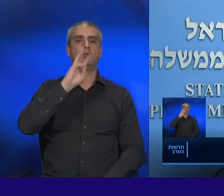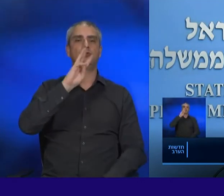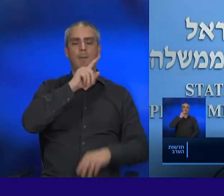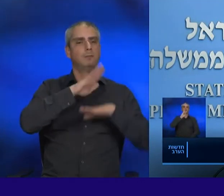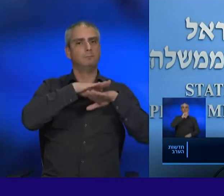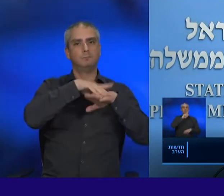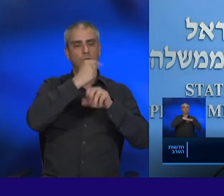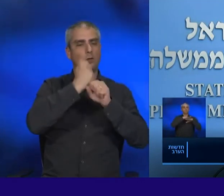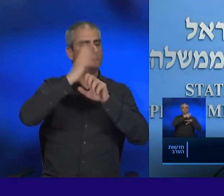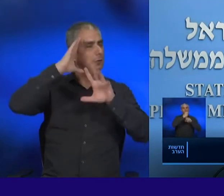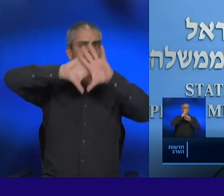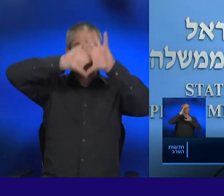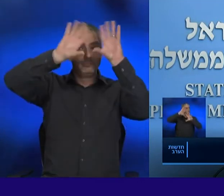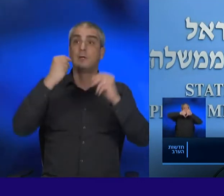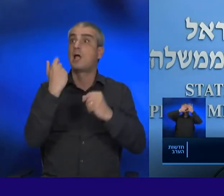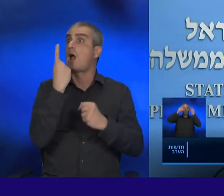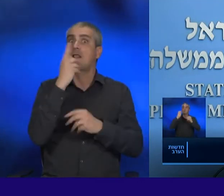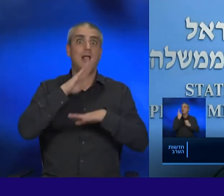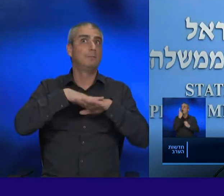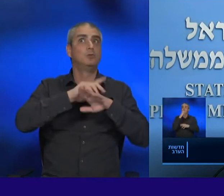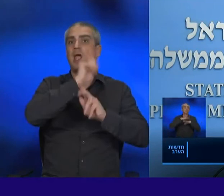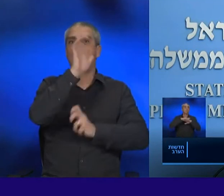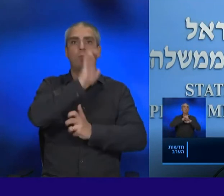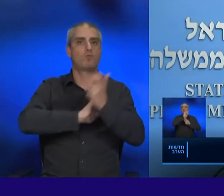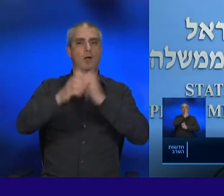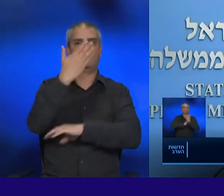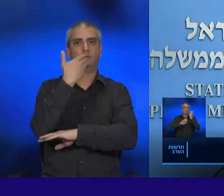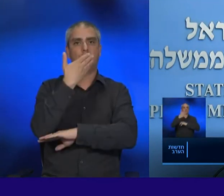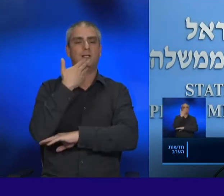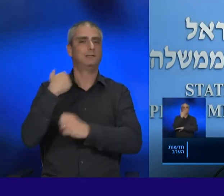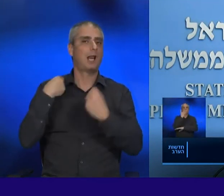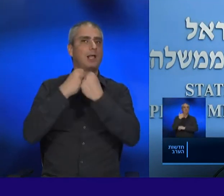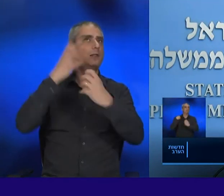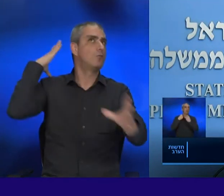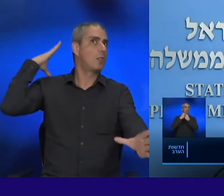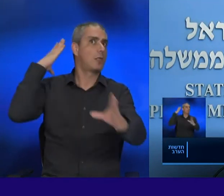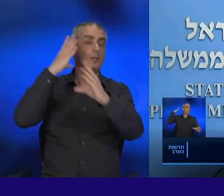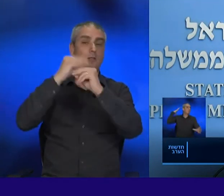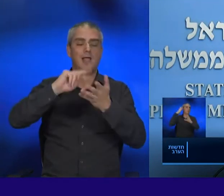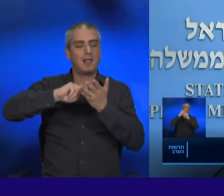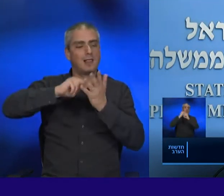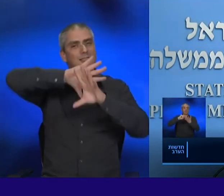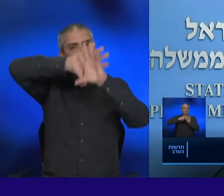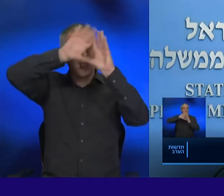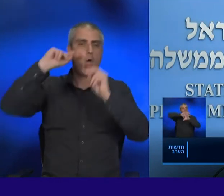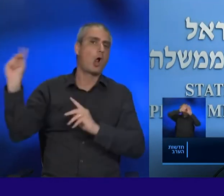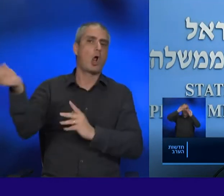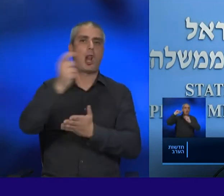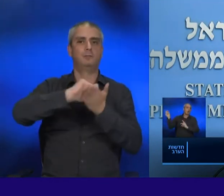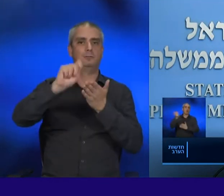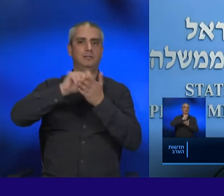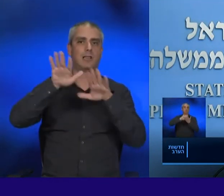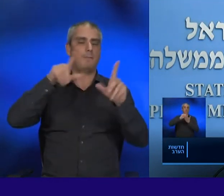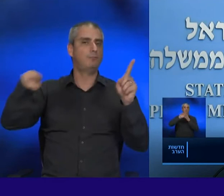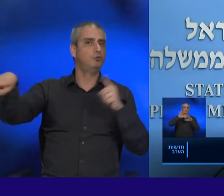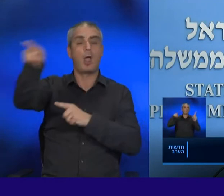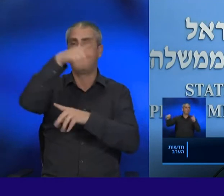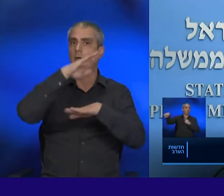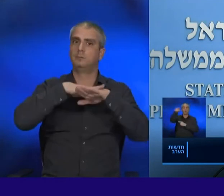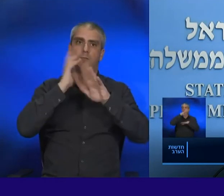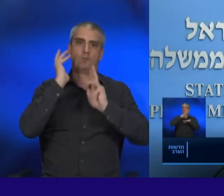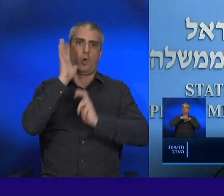מתכלל פה את אחד המשימות המורכבות ביותר שמדינת ישראל התמודדה איתם התכלול הזה של כל משרדי הממשלה הוא משימה